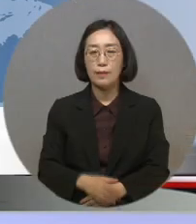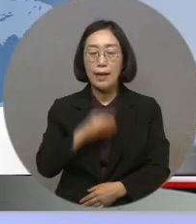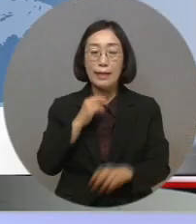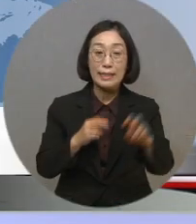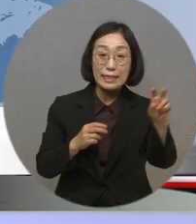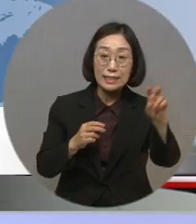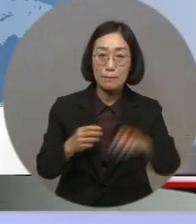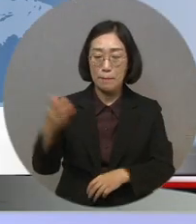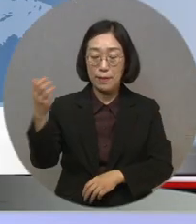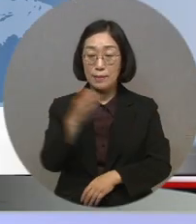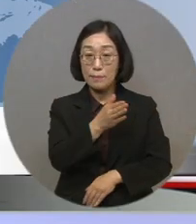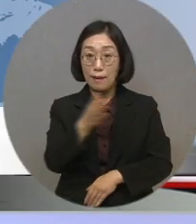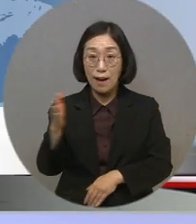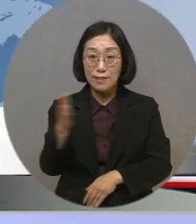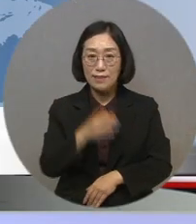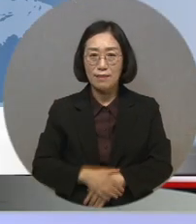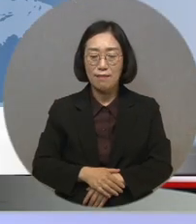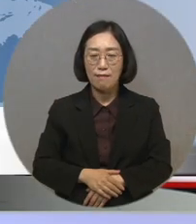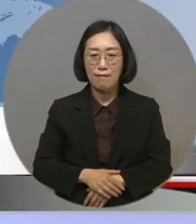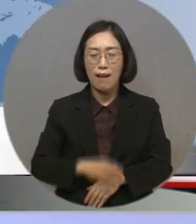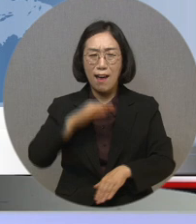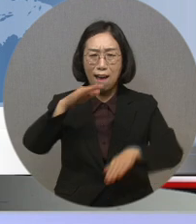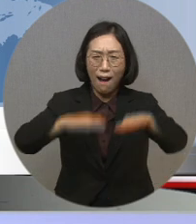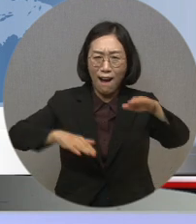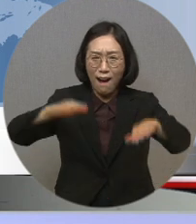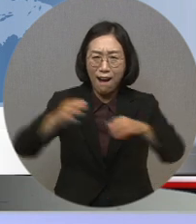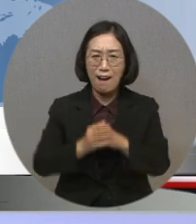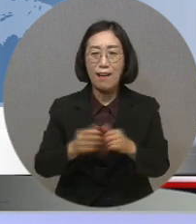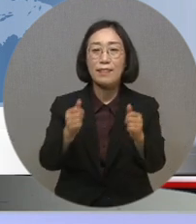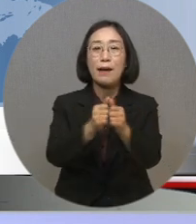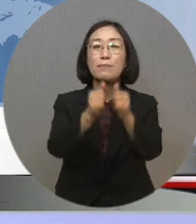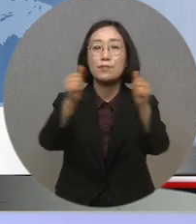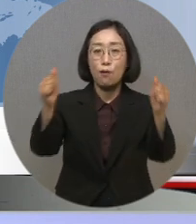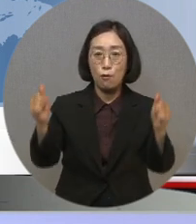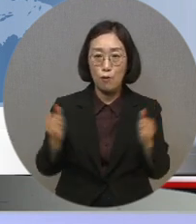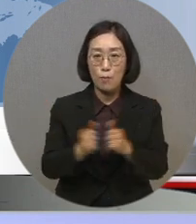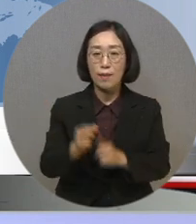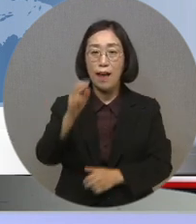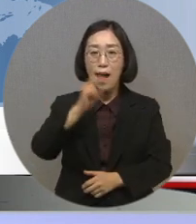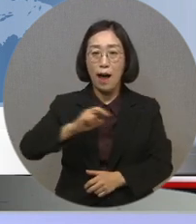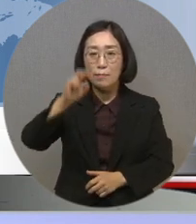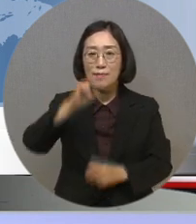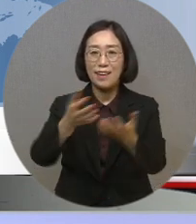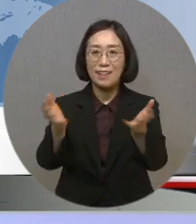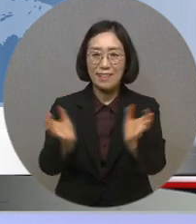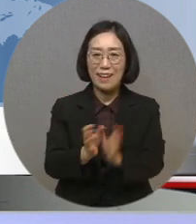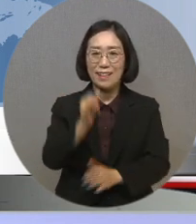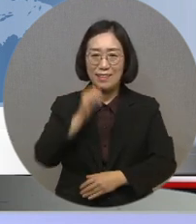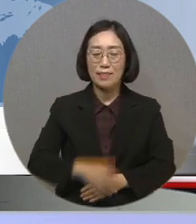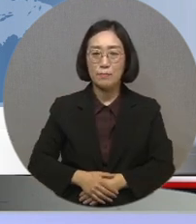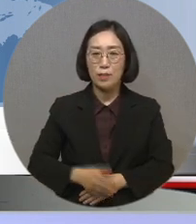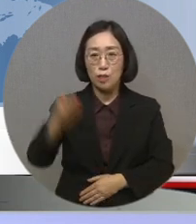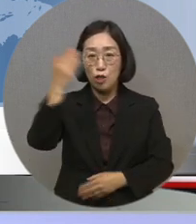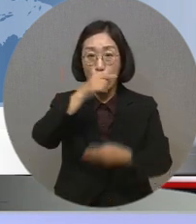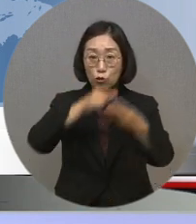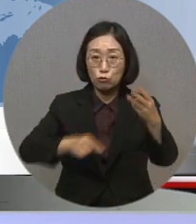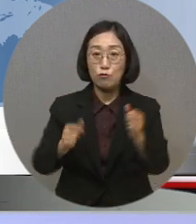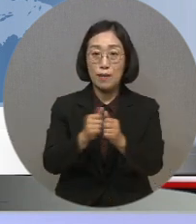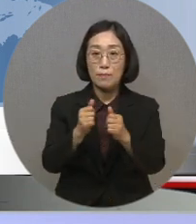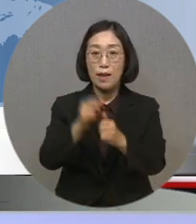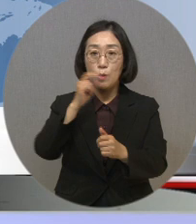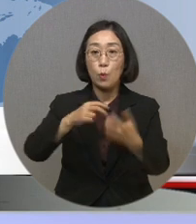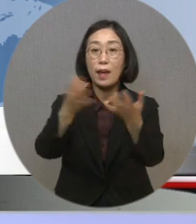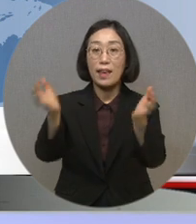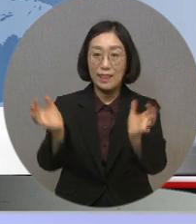20대부터 80대까지 폭넓은 연령대에 남성으로만 구성된 합창단이 있습니다. 청주 남성